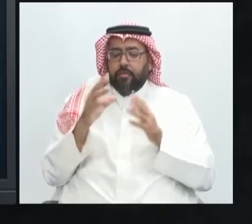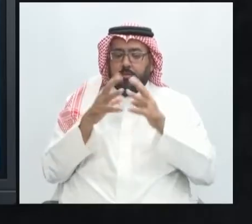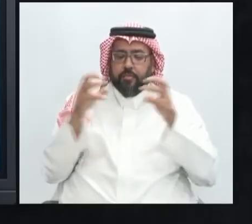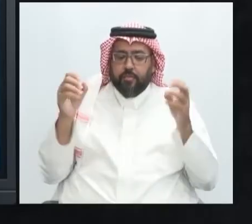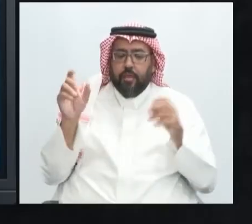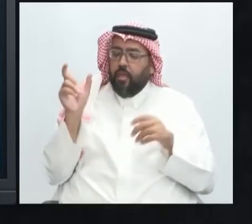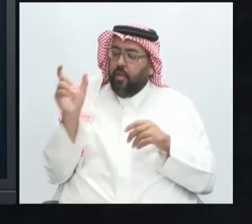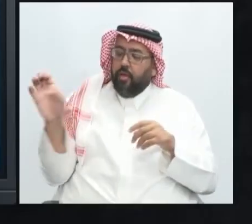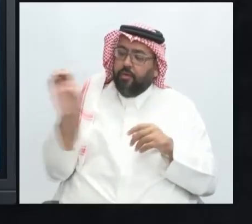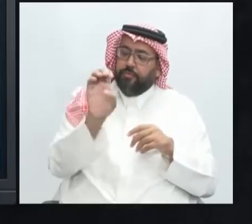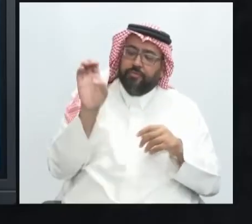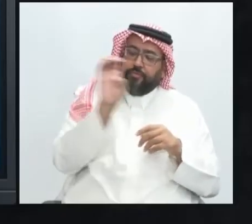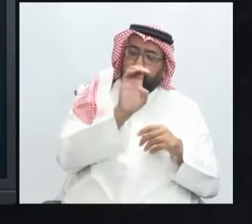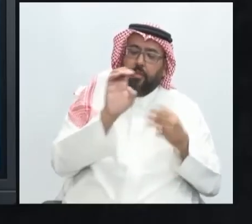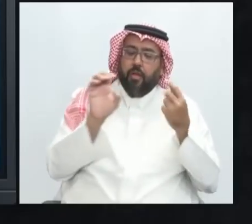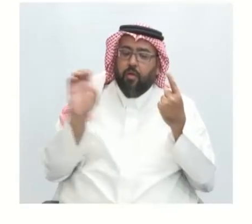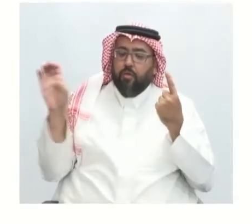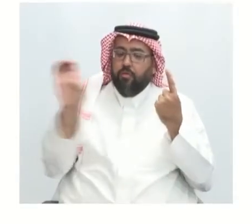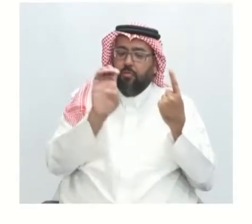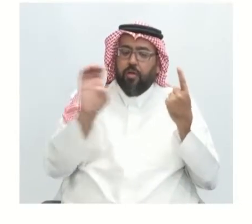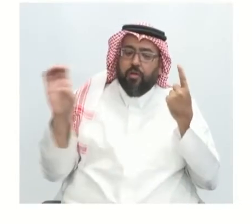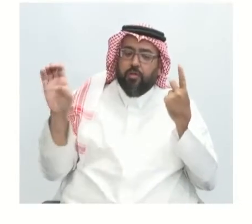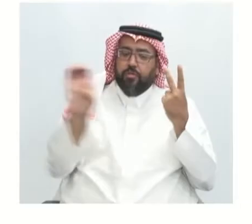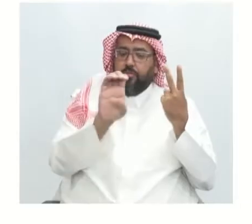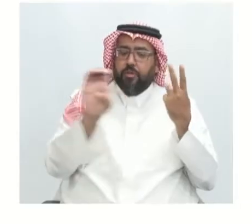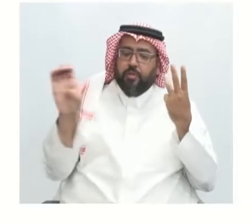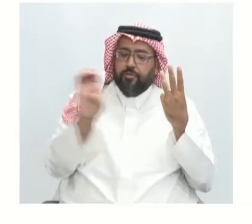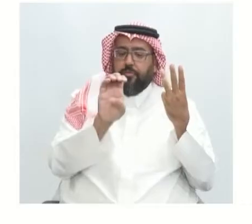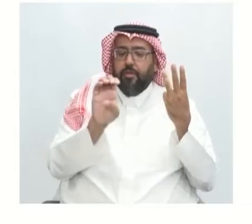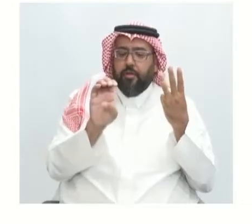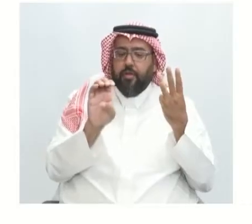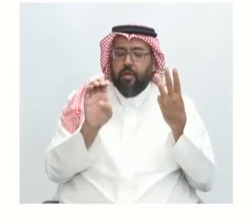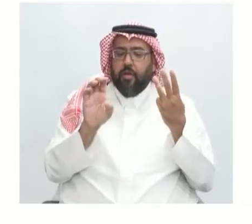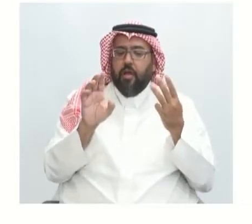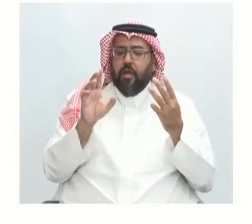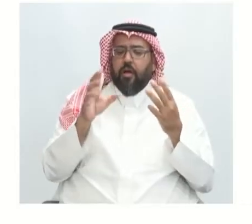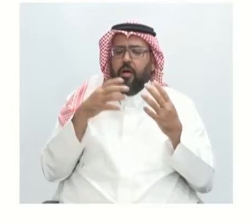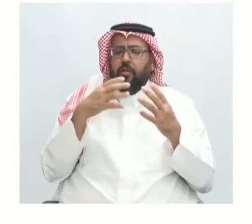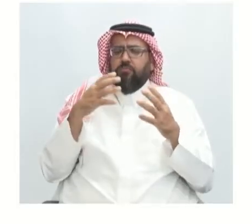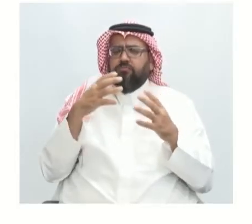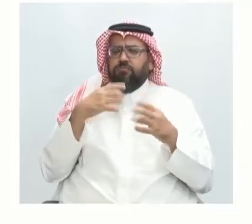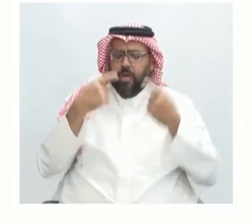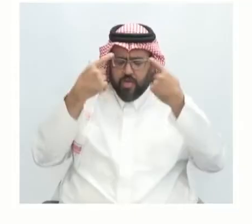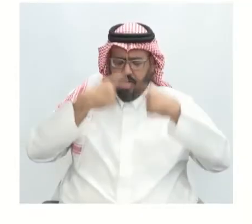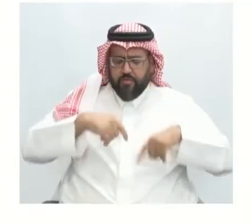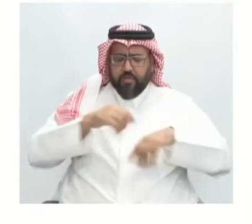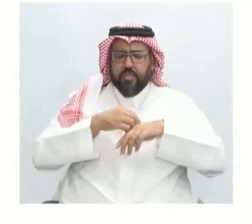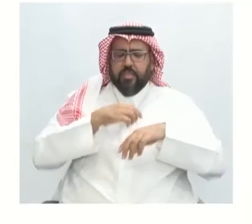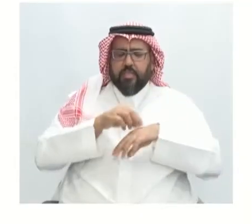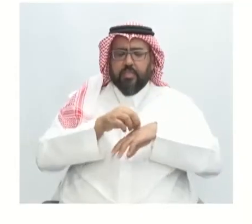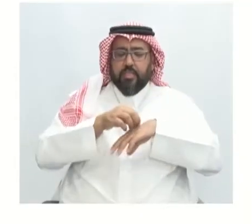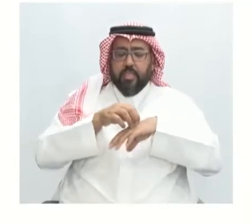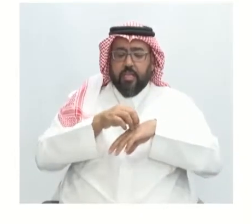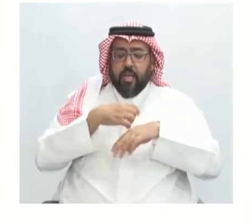معنى الصبر لاحظوا حبس النفسي عن محارم الله لاحظوا قلنا ماذا